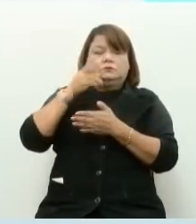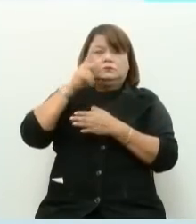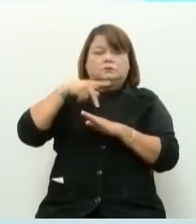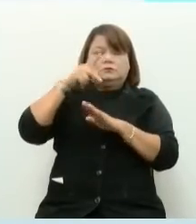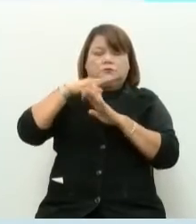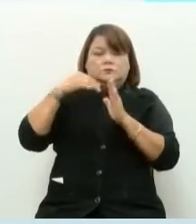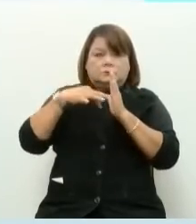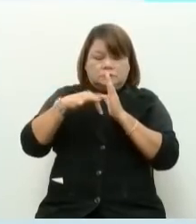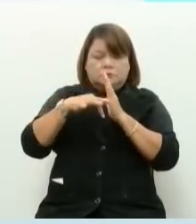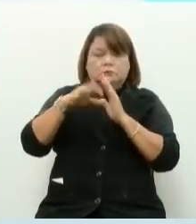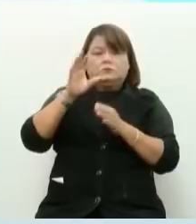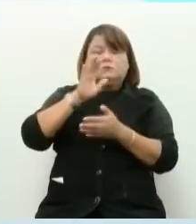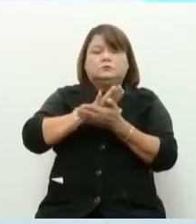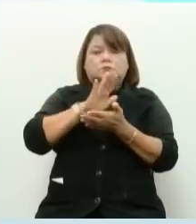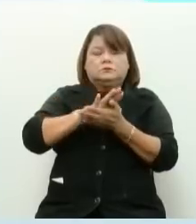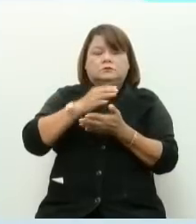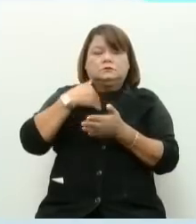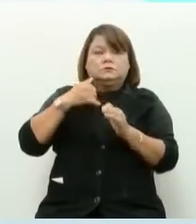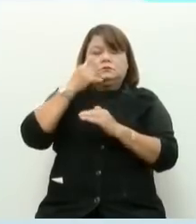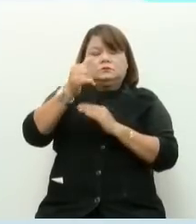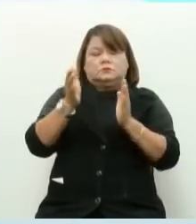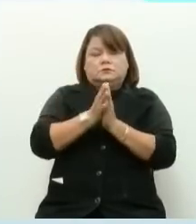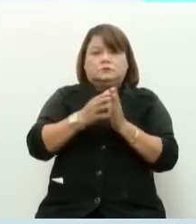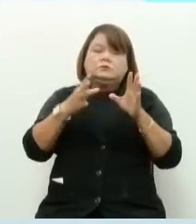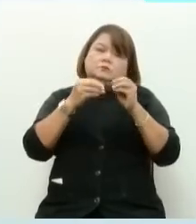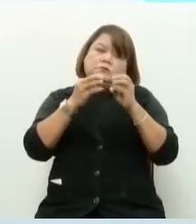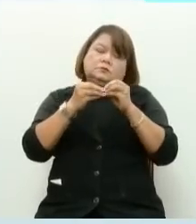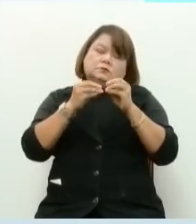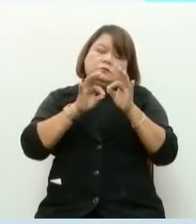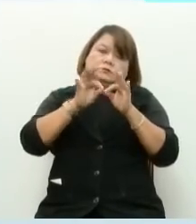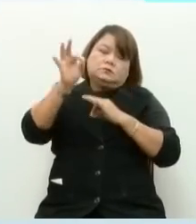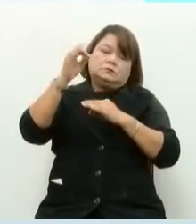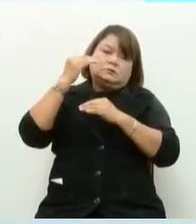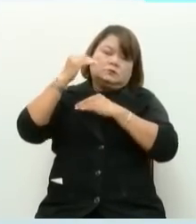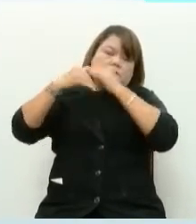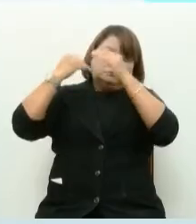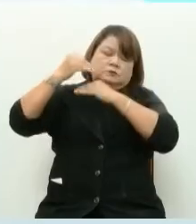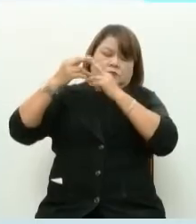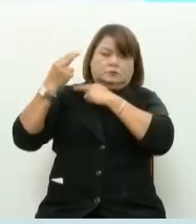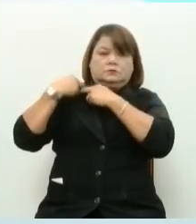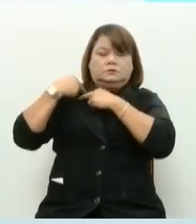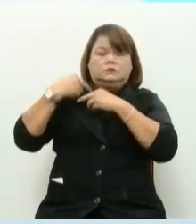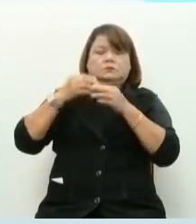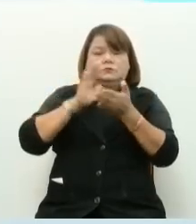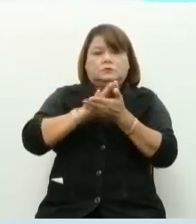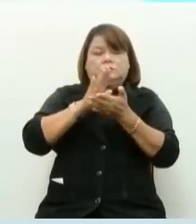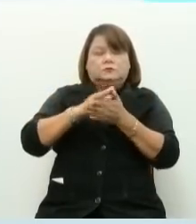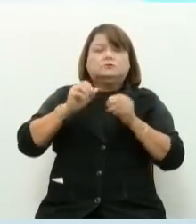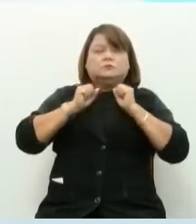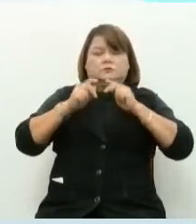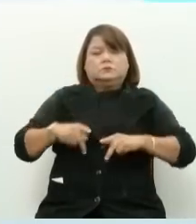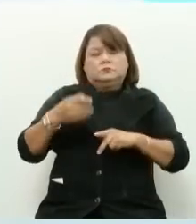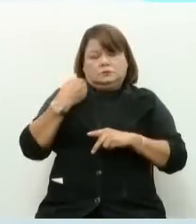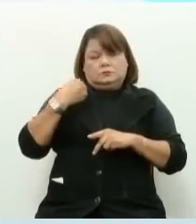ศึกษาแล้วก็แอดมินของโรงเรียนเข้าร่วมการประชุมโครงการประชุมทางไกลพัฒนาผู้รับผิดชอบงาน School Health Hero ในระดับแอดมินของเ